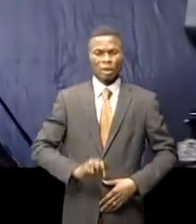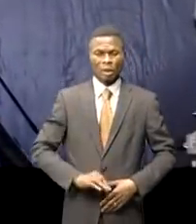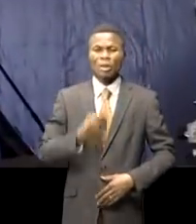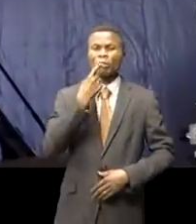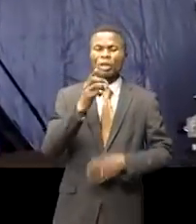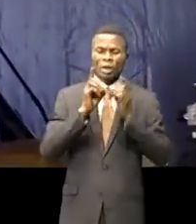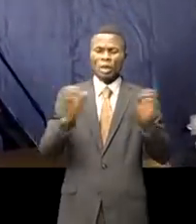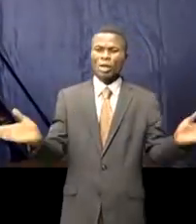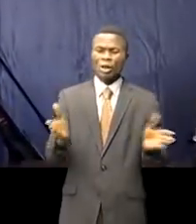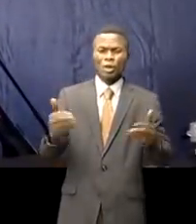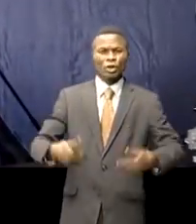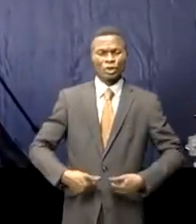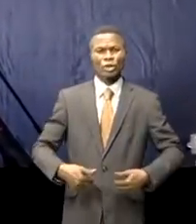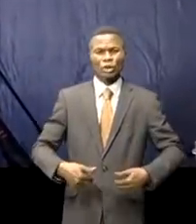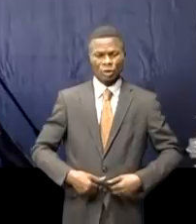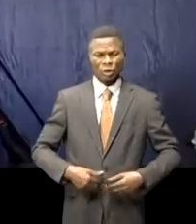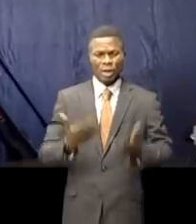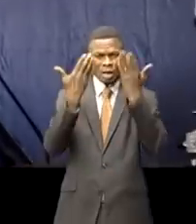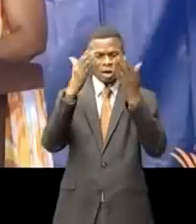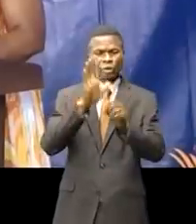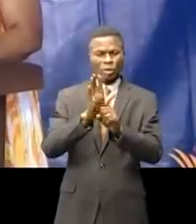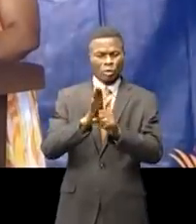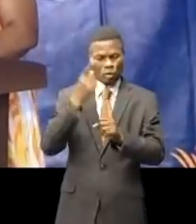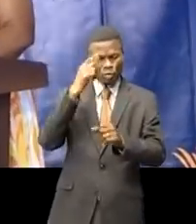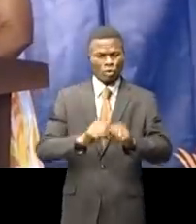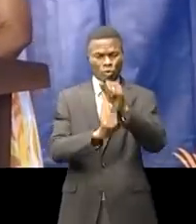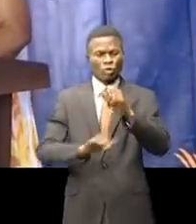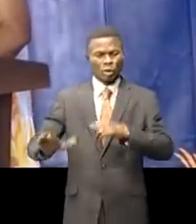encourager la jeunesse avenir de demain